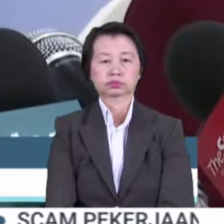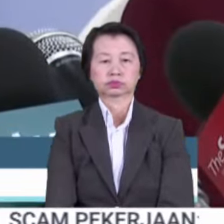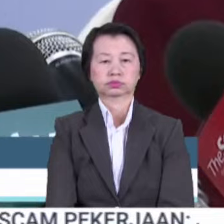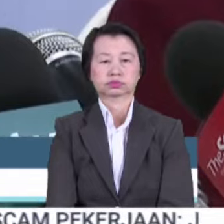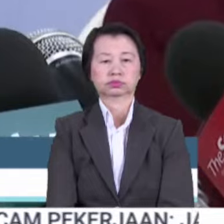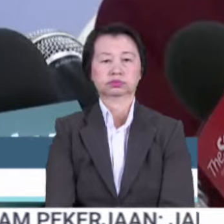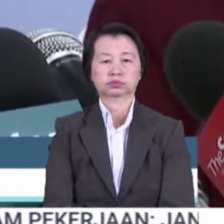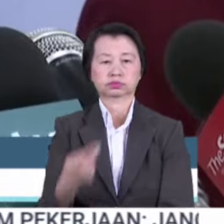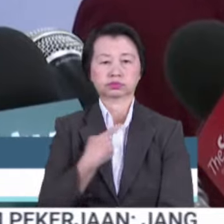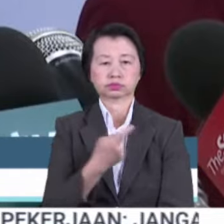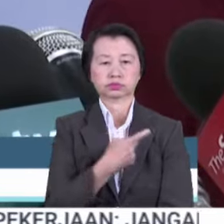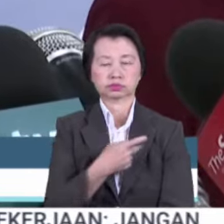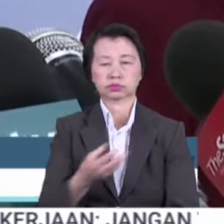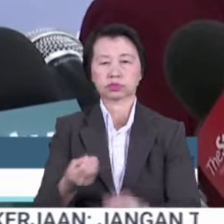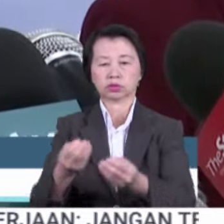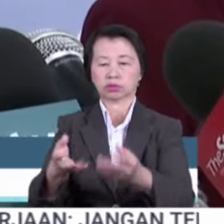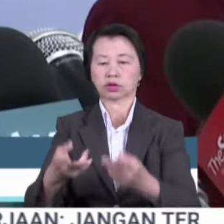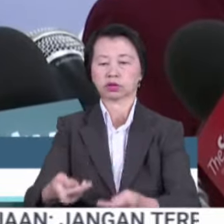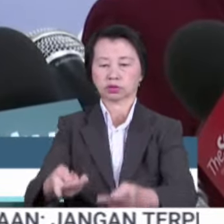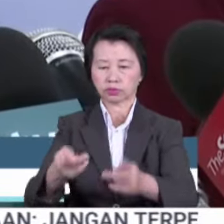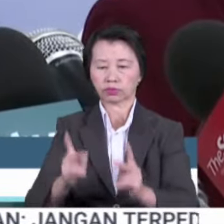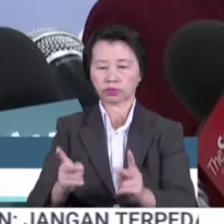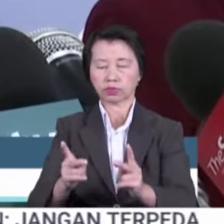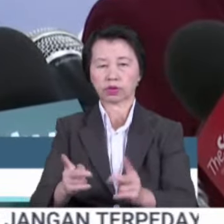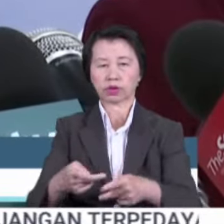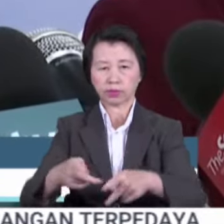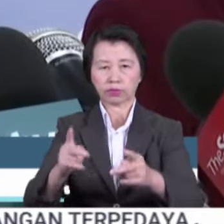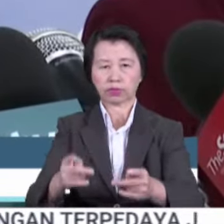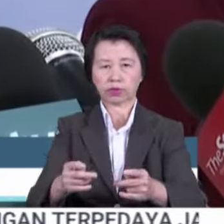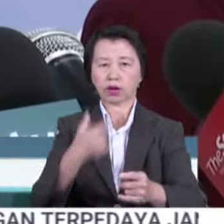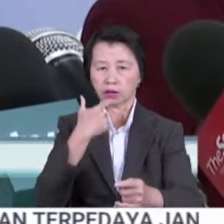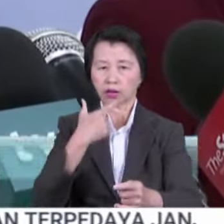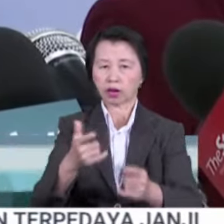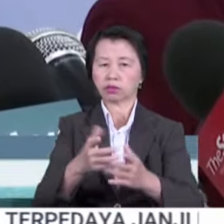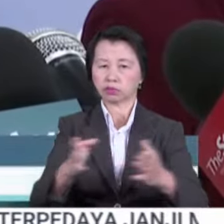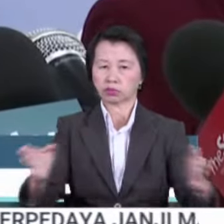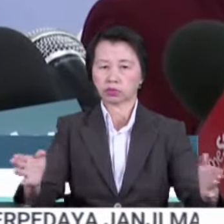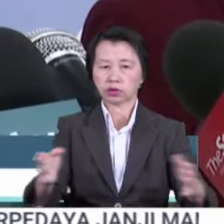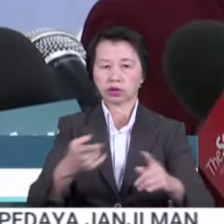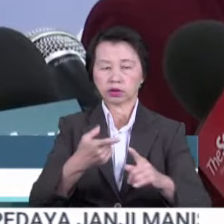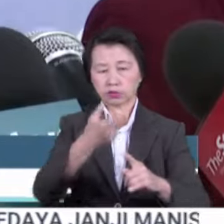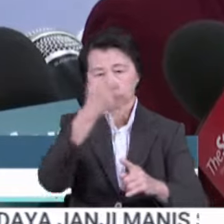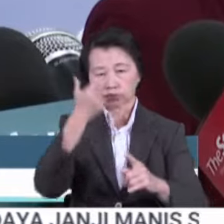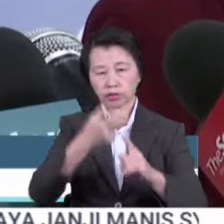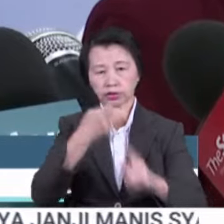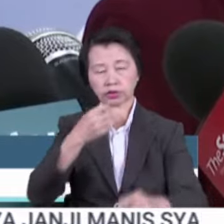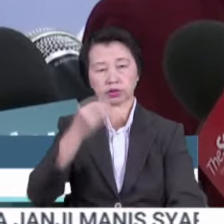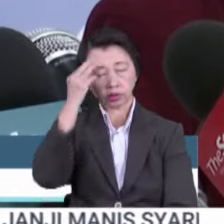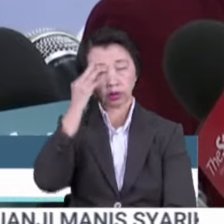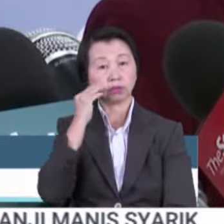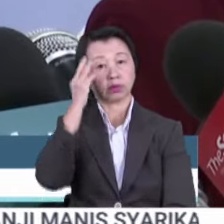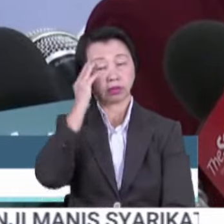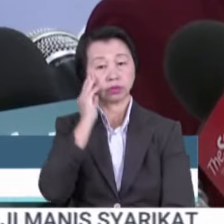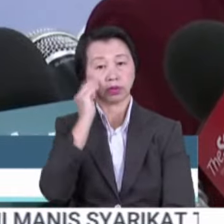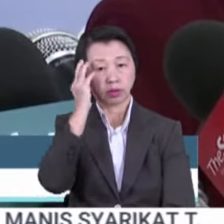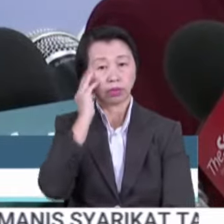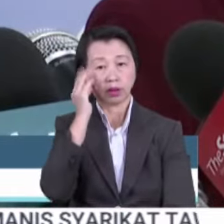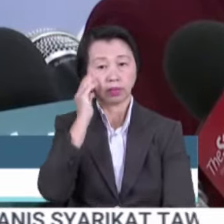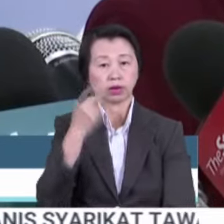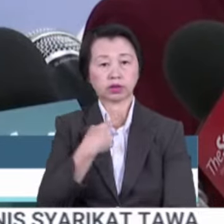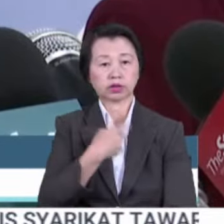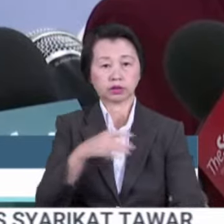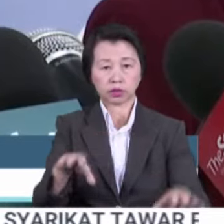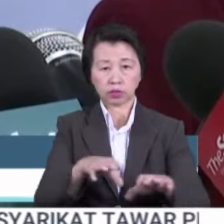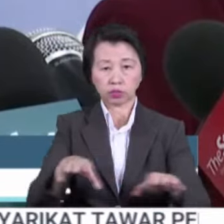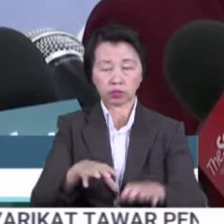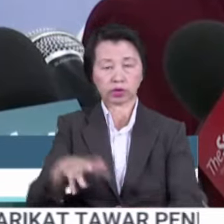kita memberi peluang yang agak panjang sebab dari pengalaman-pengalaman yang kita laksanakan sebanyak